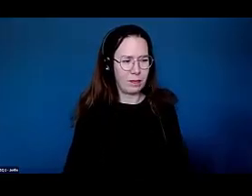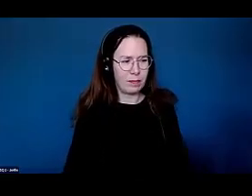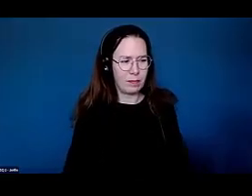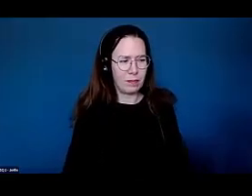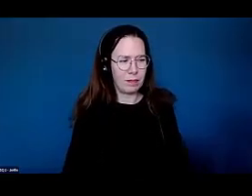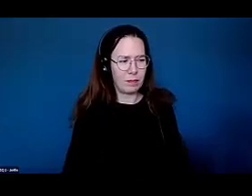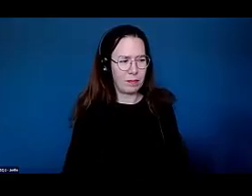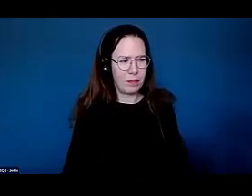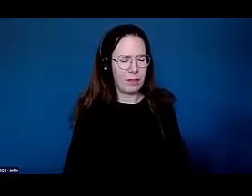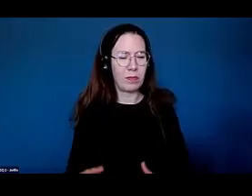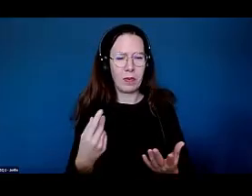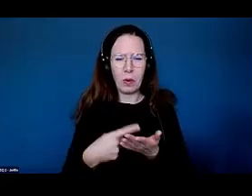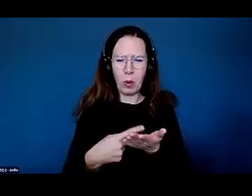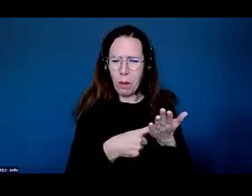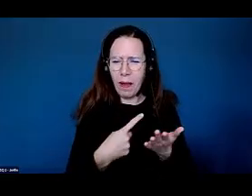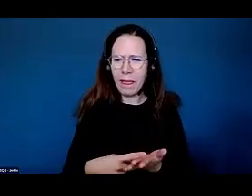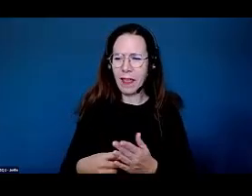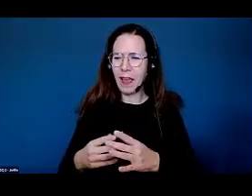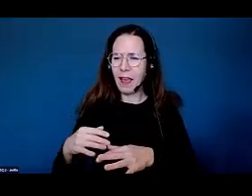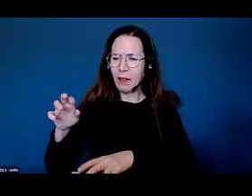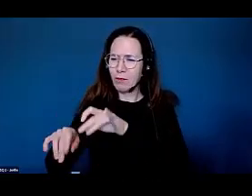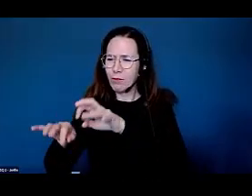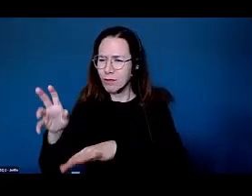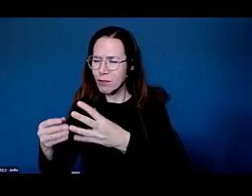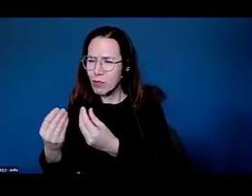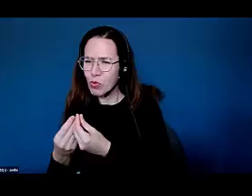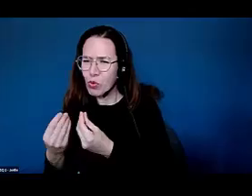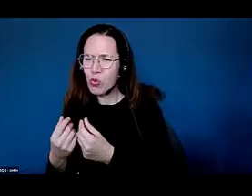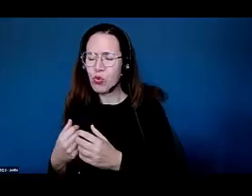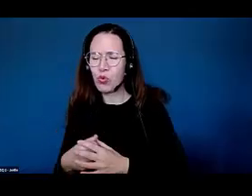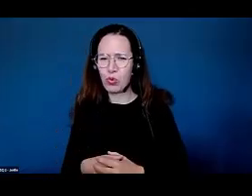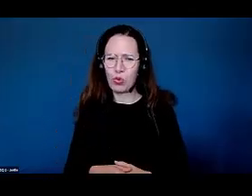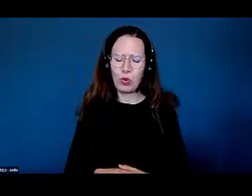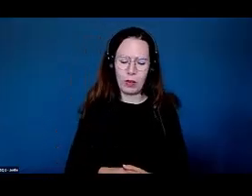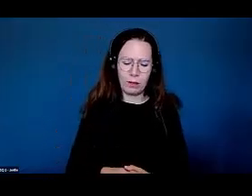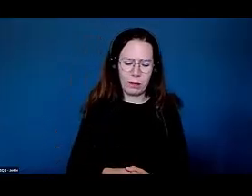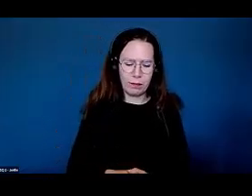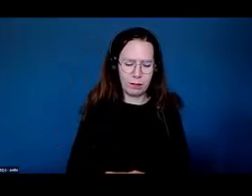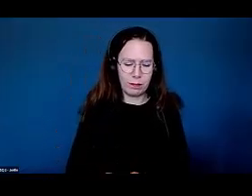fait beaucoup de commentaires. Il y avait beaucoup de conversations dans le clavardage.